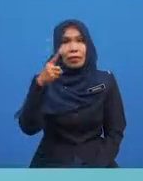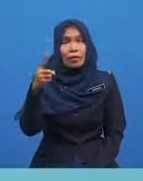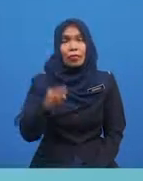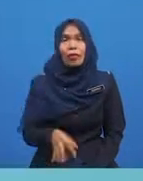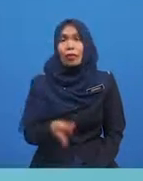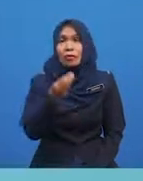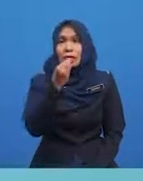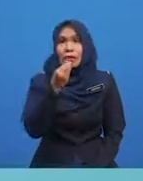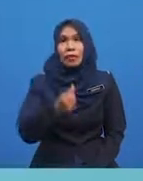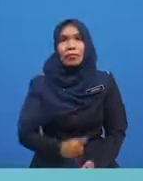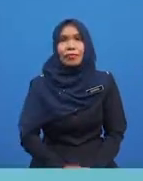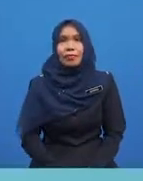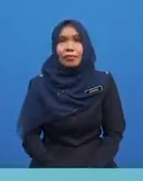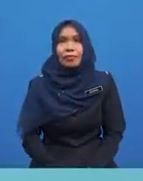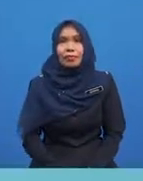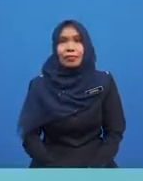makan sebenarnya.